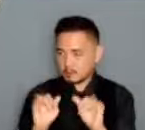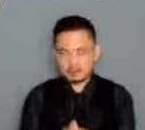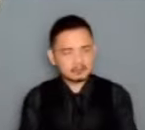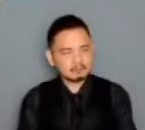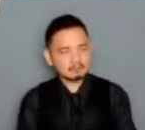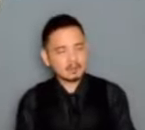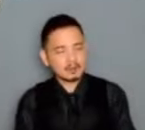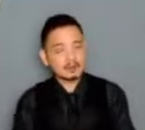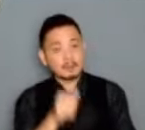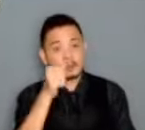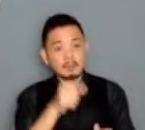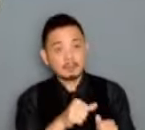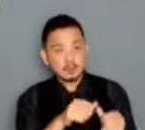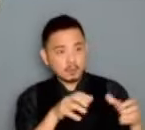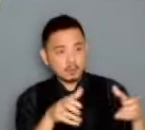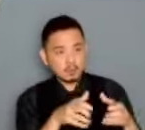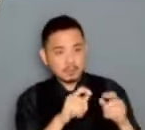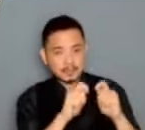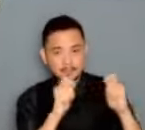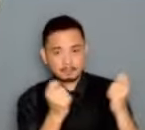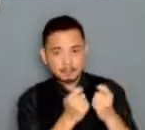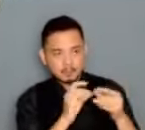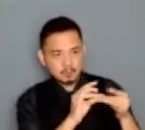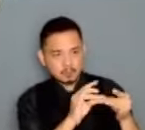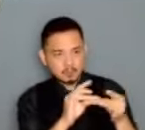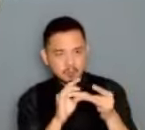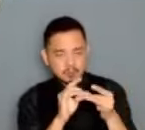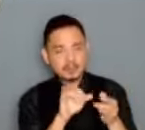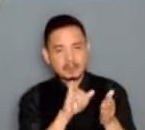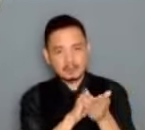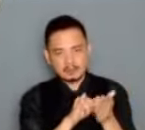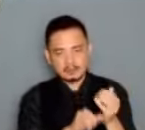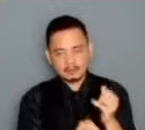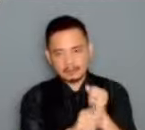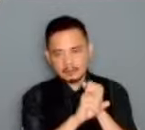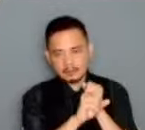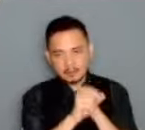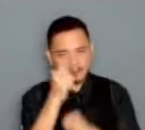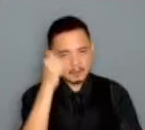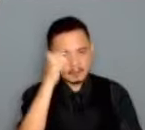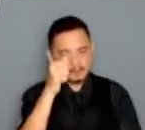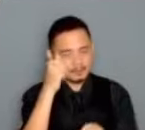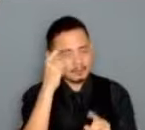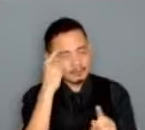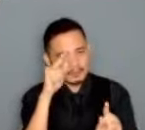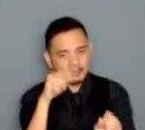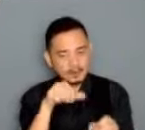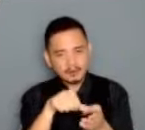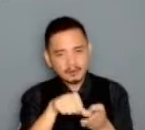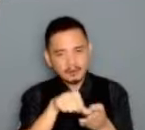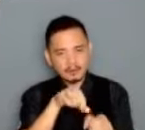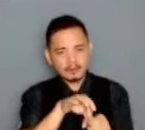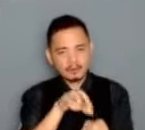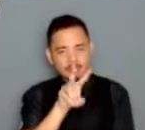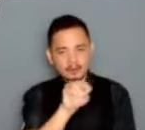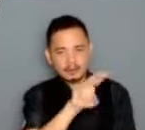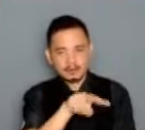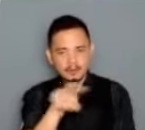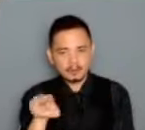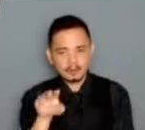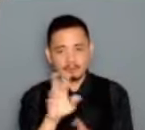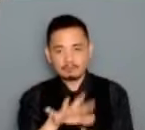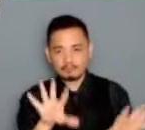the 2022 elections, and then tandem of Bongbong Sara during the 2022 elections, and then humanang elections may daog na